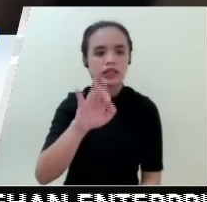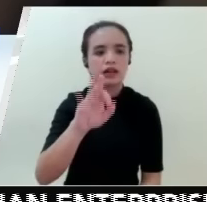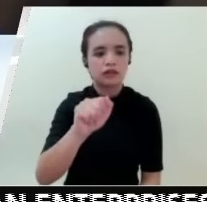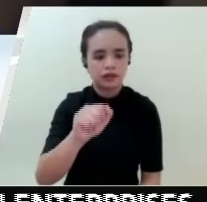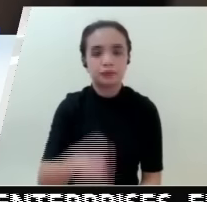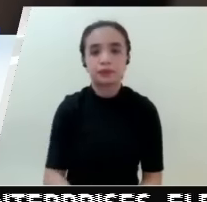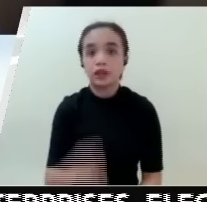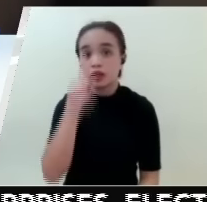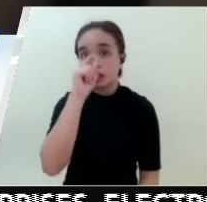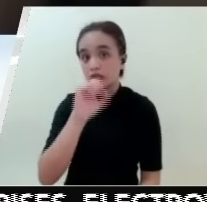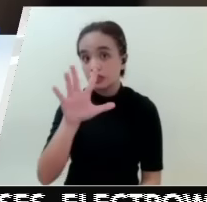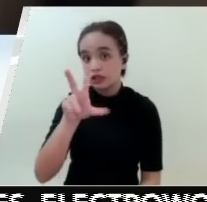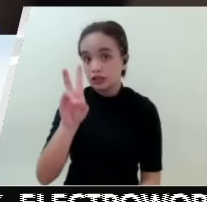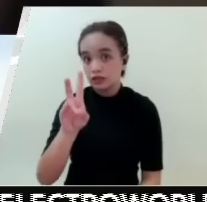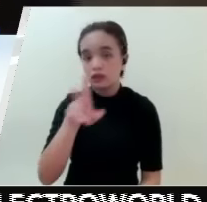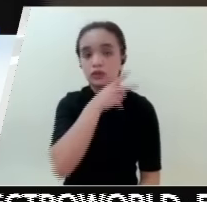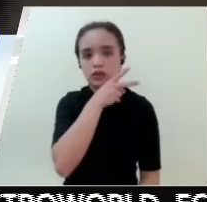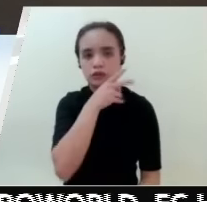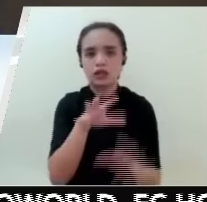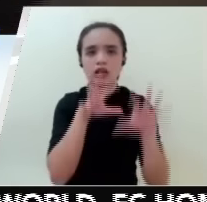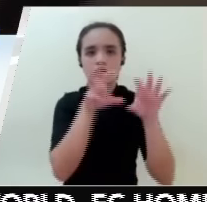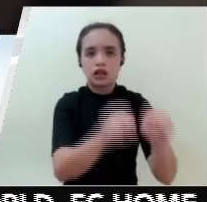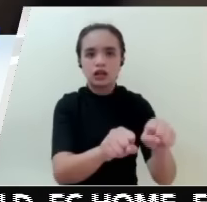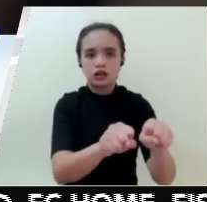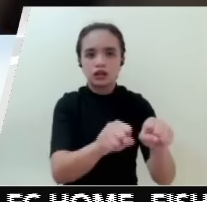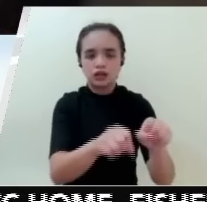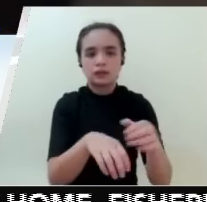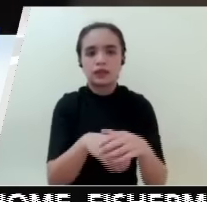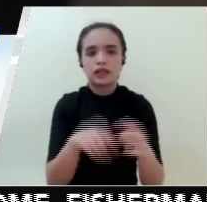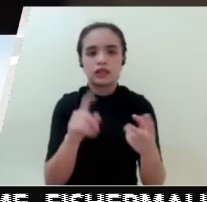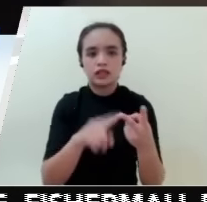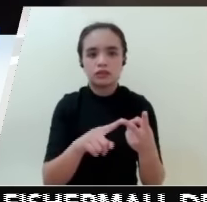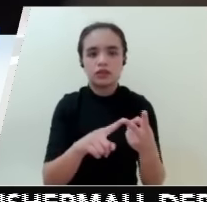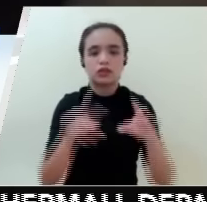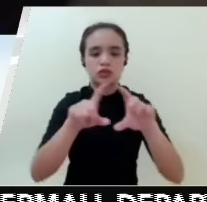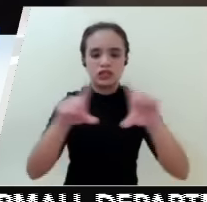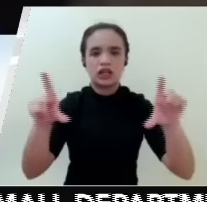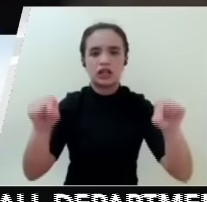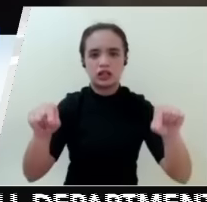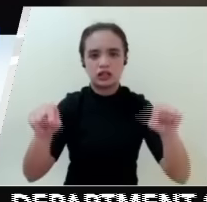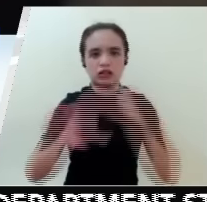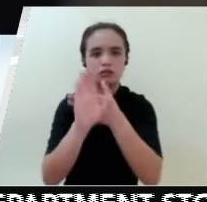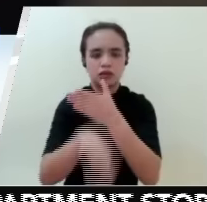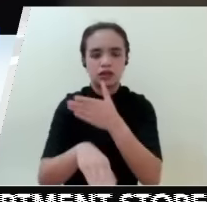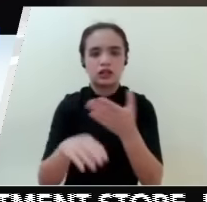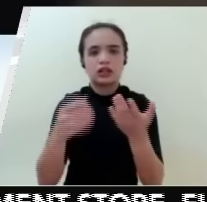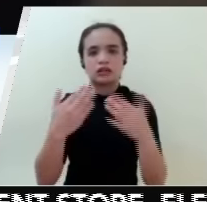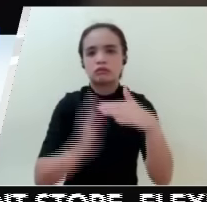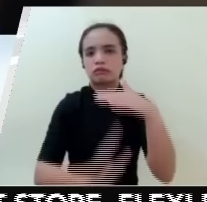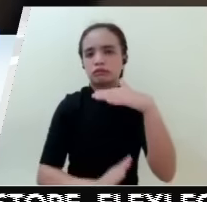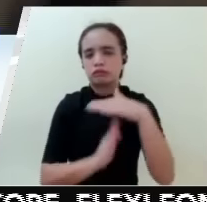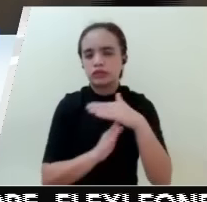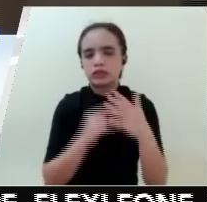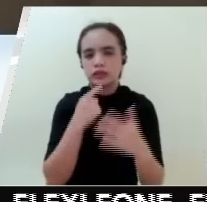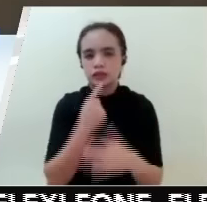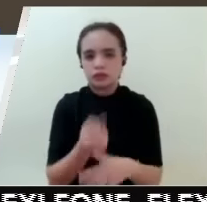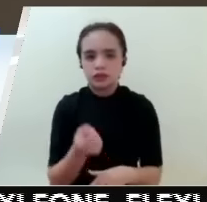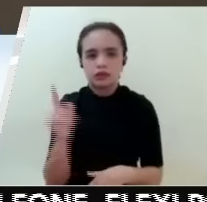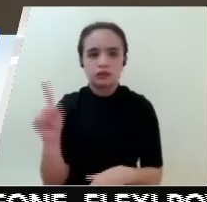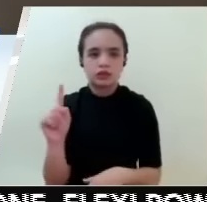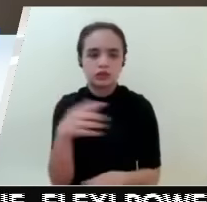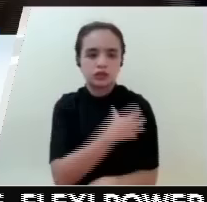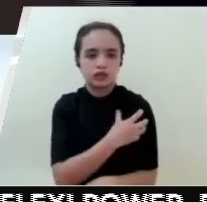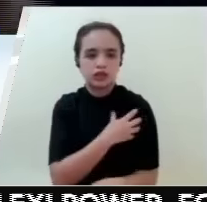na suspect sa kasong estafa at bouncing check law na sa kabila ng mga warat at pagtugis ng mga law enforcement group ay ilang taon